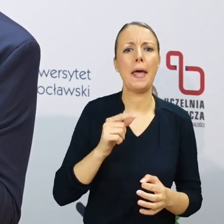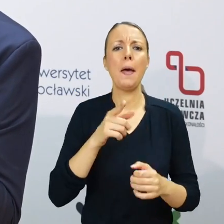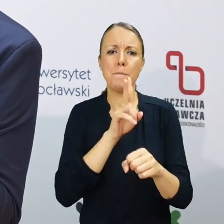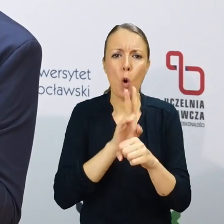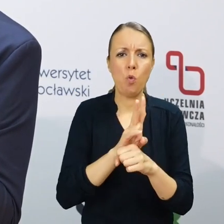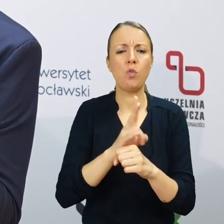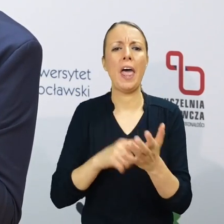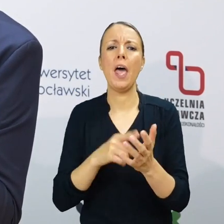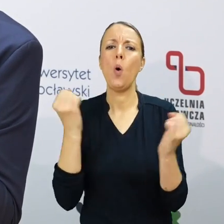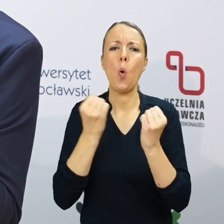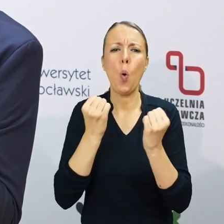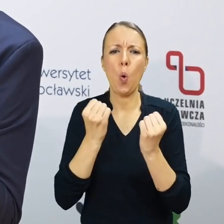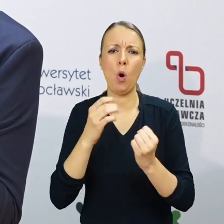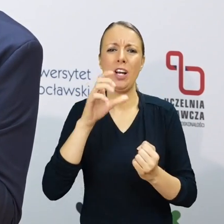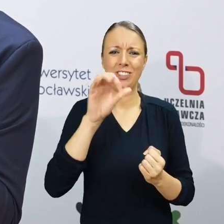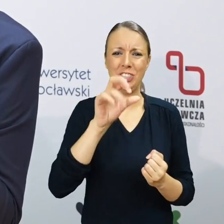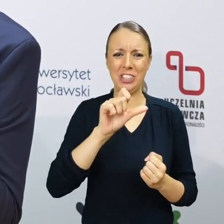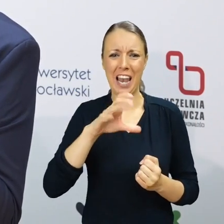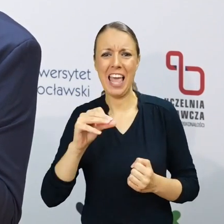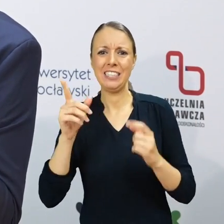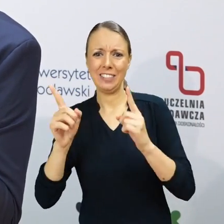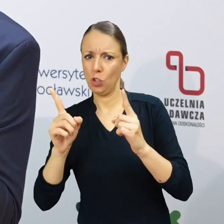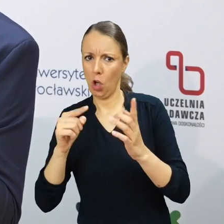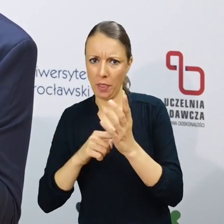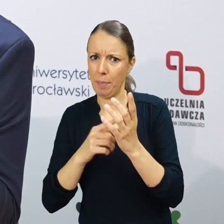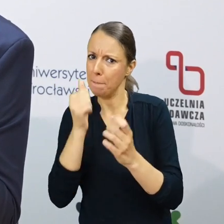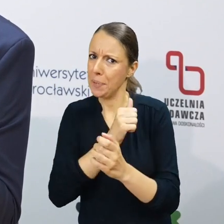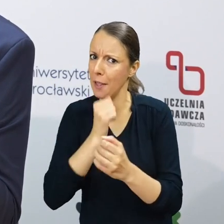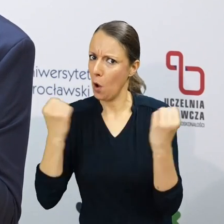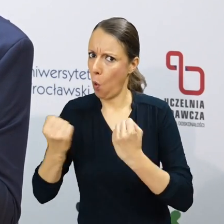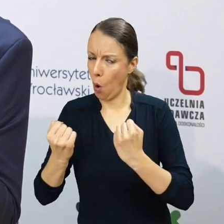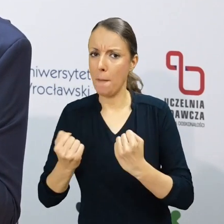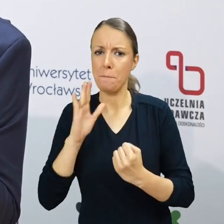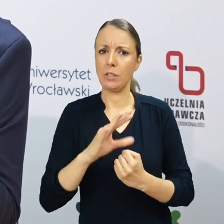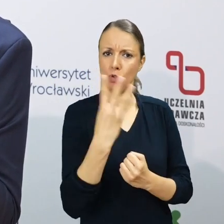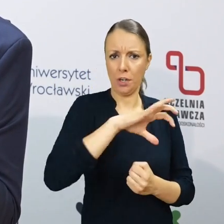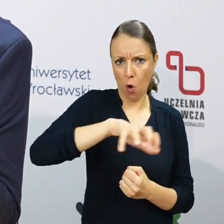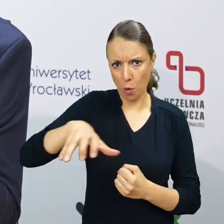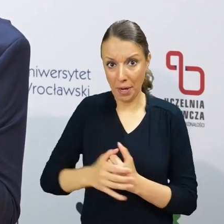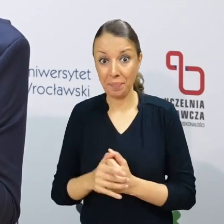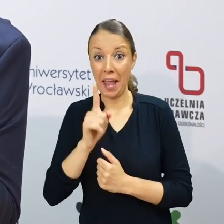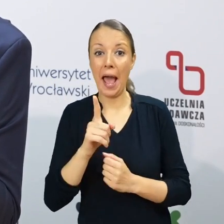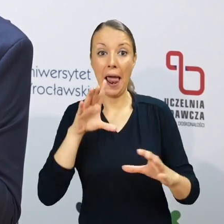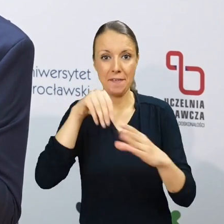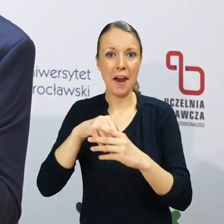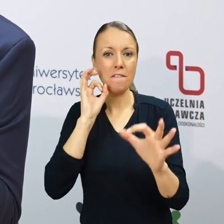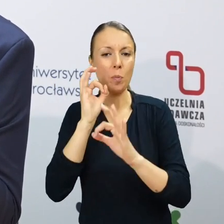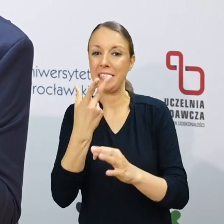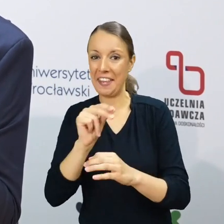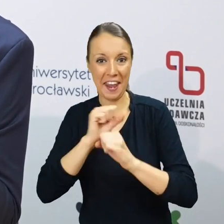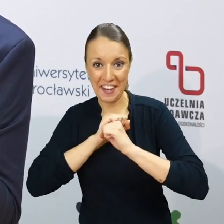kategorie. Natomiast one są definiowane w ten sposób, że informacją niejawną jest każda informacja,